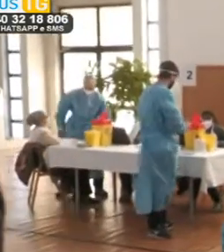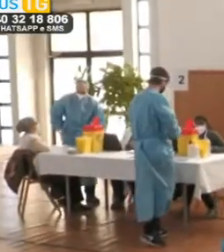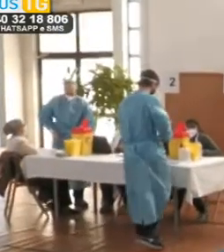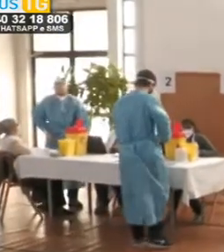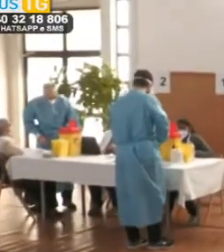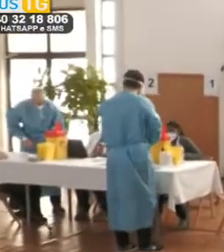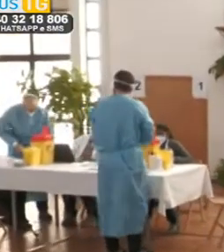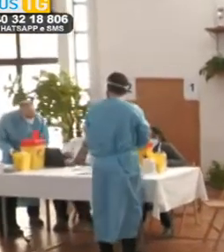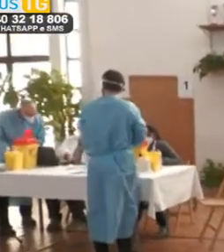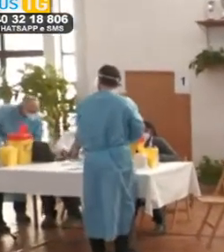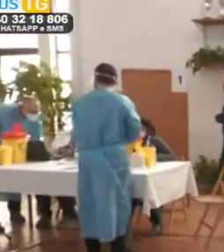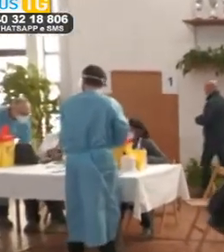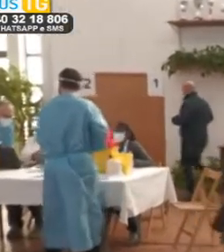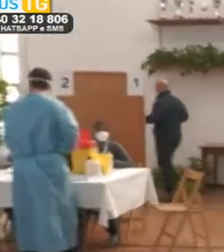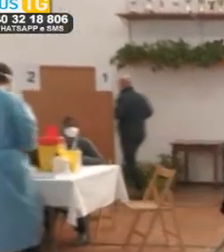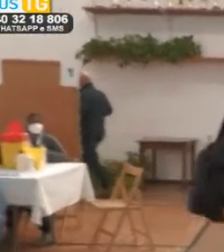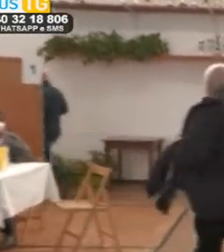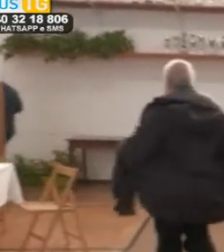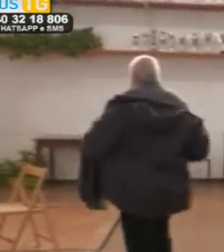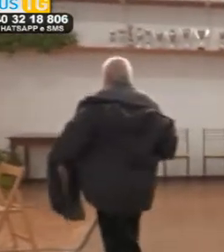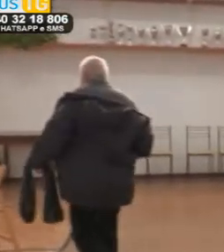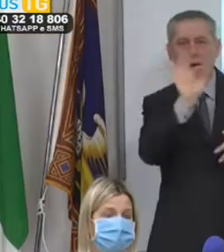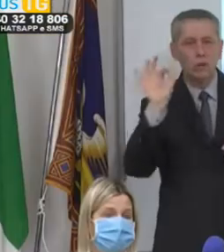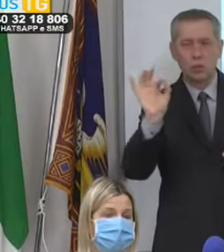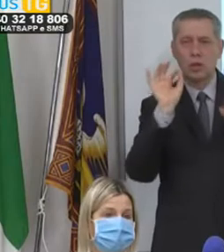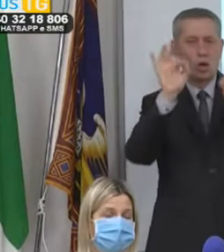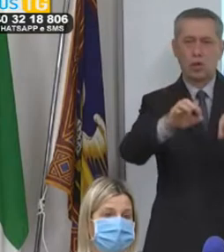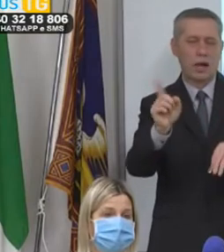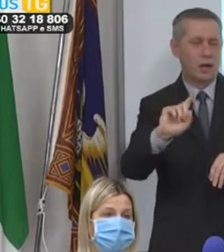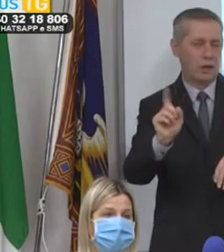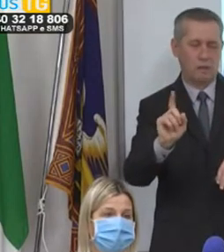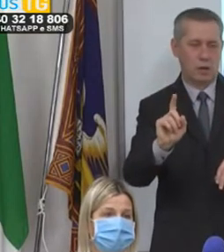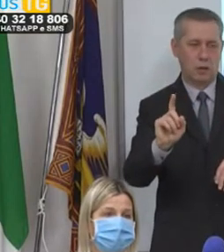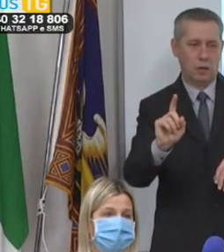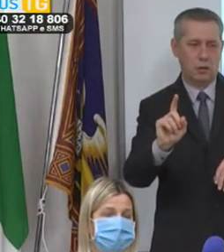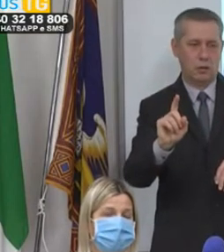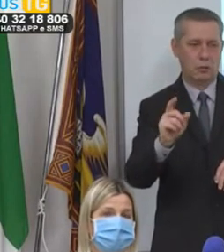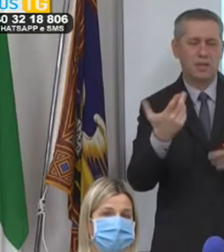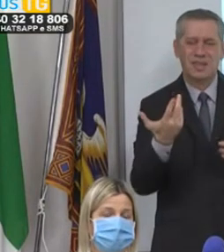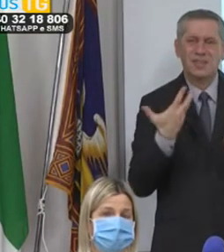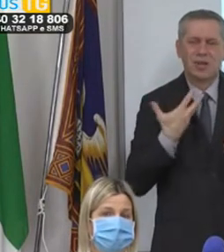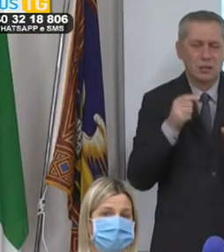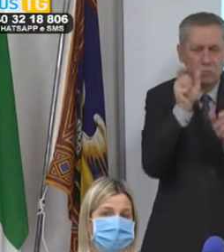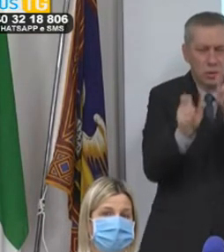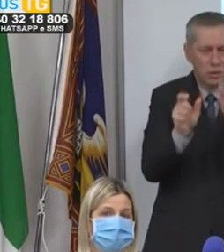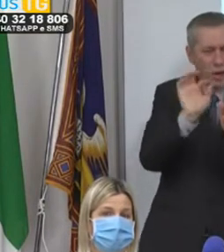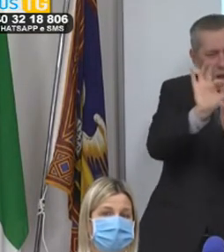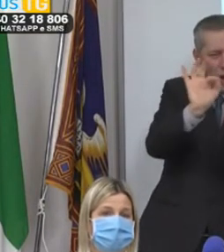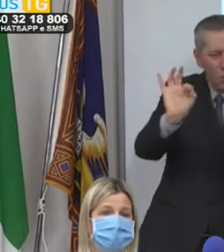Rimane però una fascia di over 80 definiti irreperibili. C'è un target di un tot di popolazione